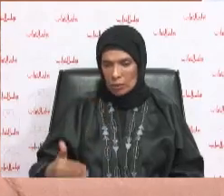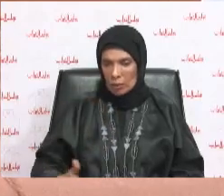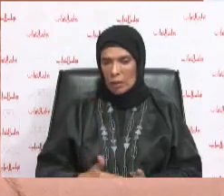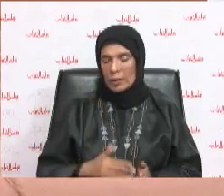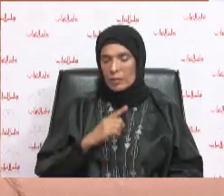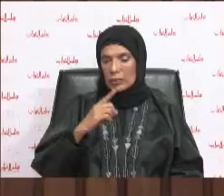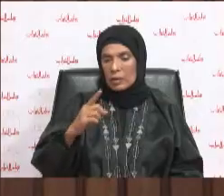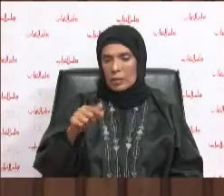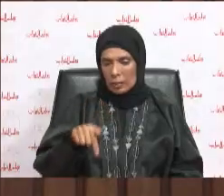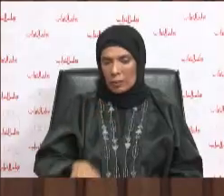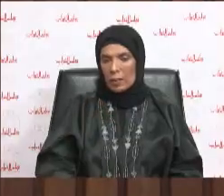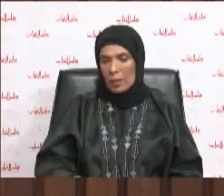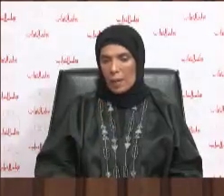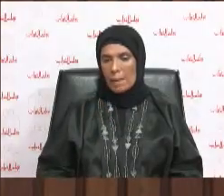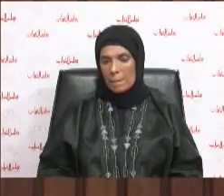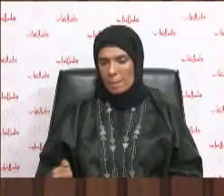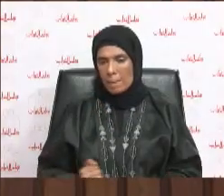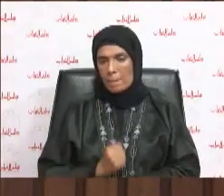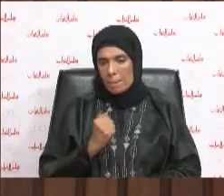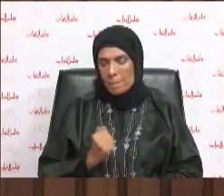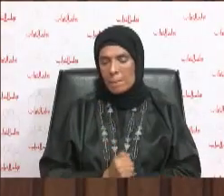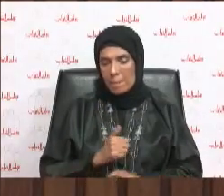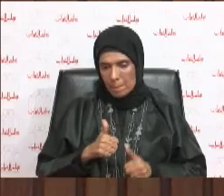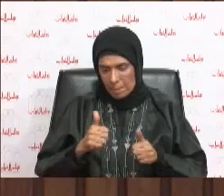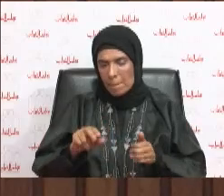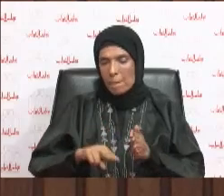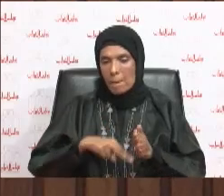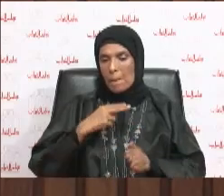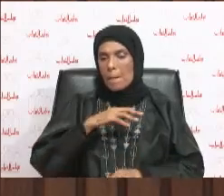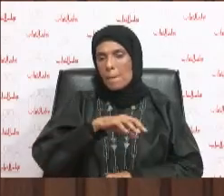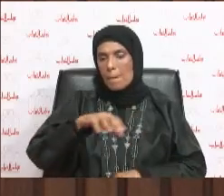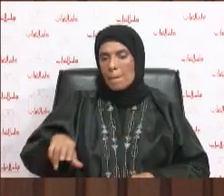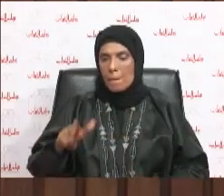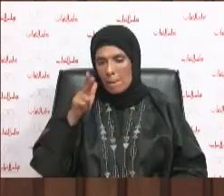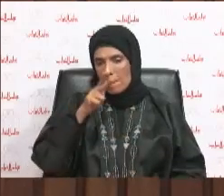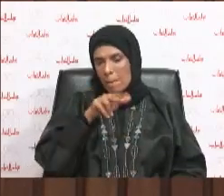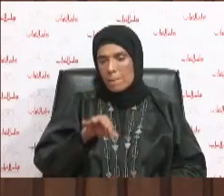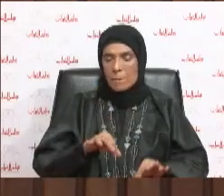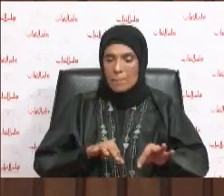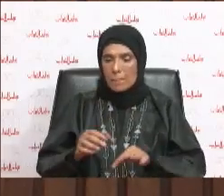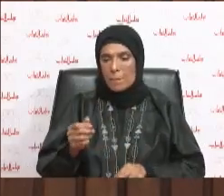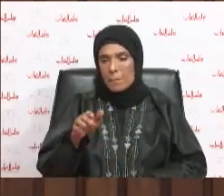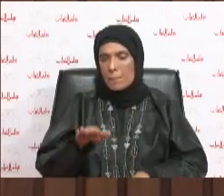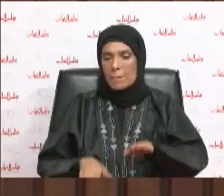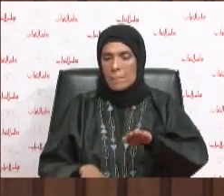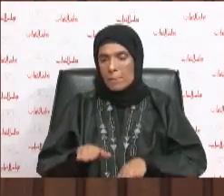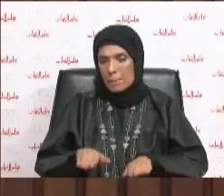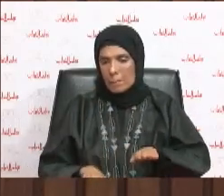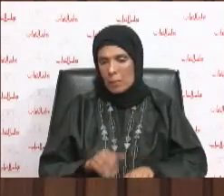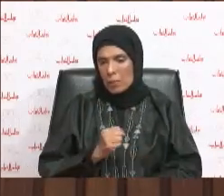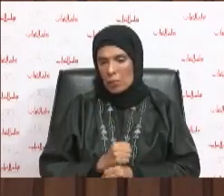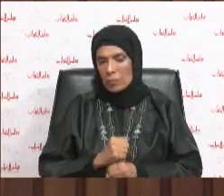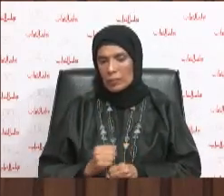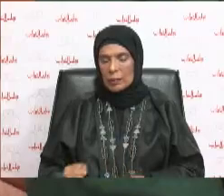العام الحالي يبدأون العمليات إن شاء الله، ومن ثم ننتقل للمحافظات الأخرى. هناك تخطيط، هناك ميزانية مرصودة، فهذا أحد المشاريع